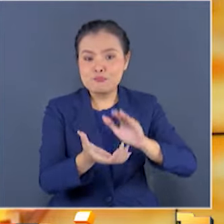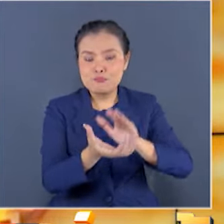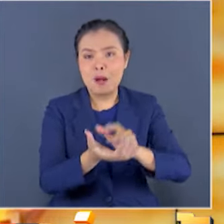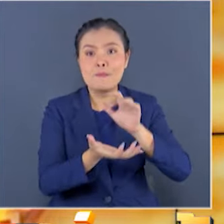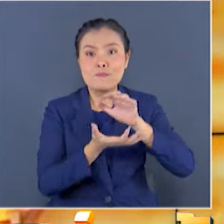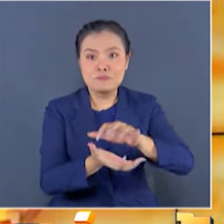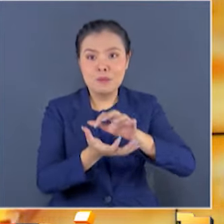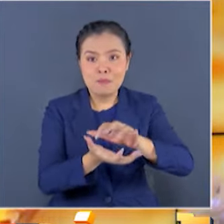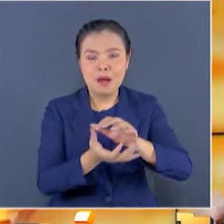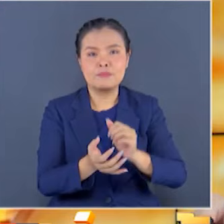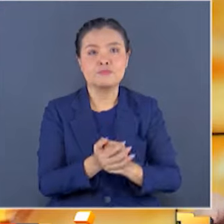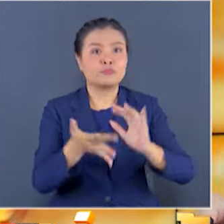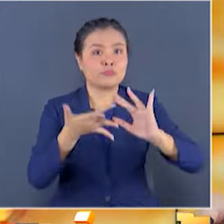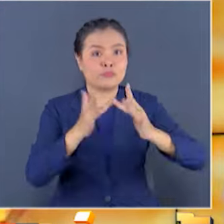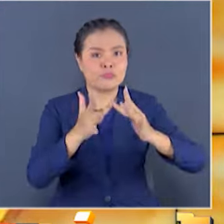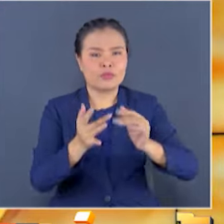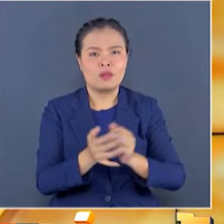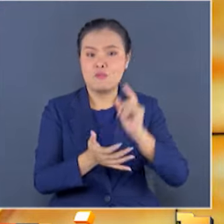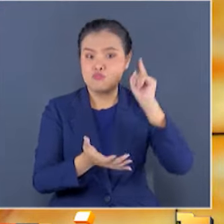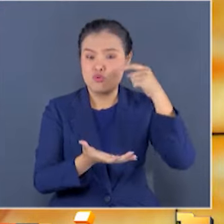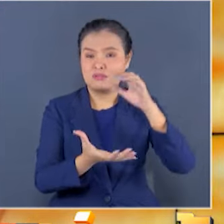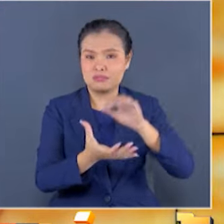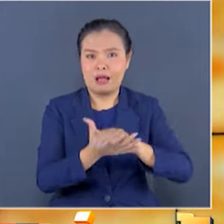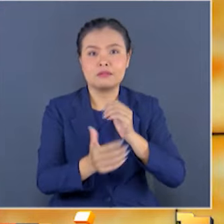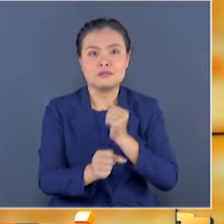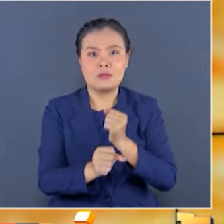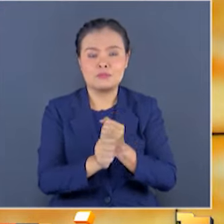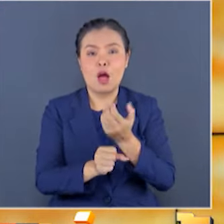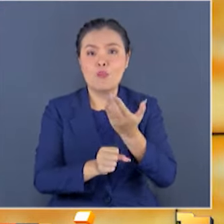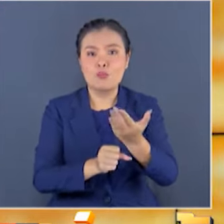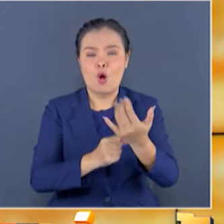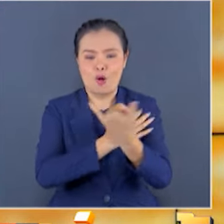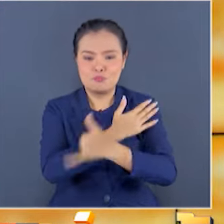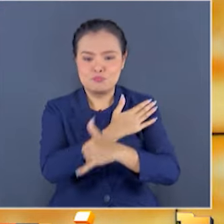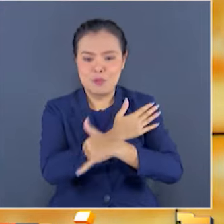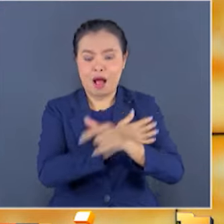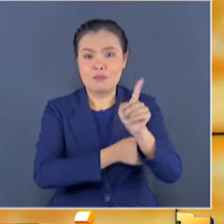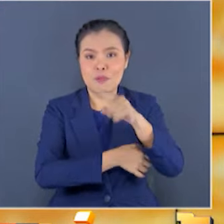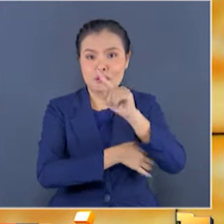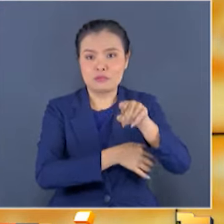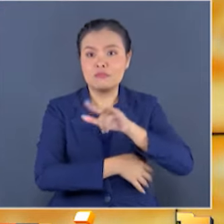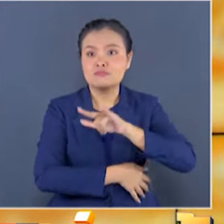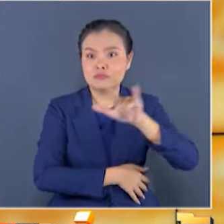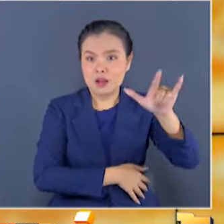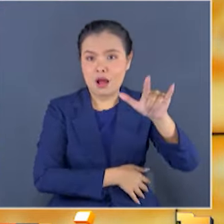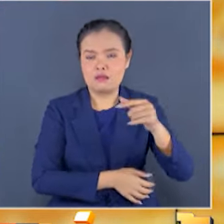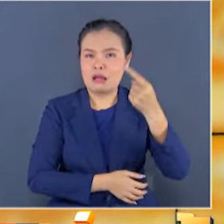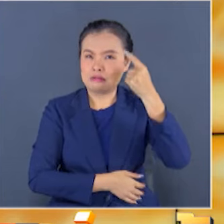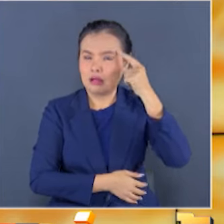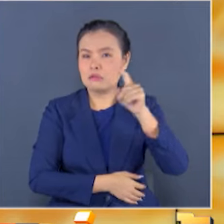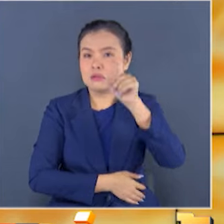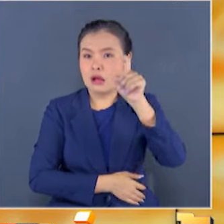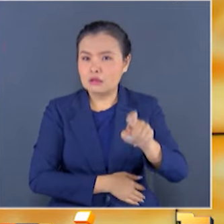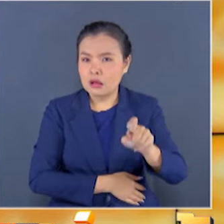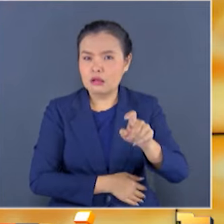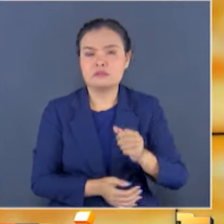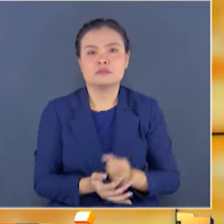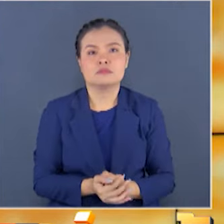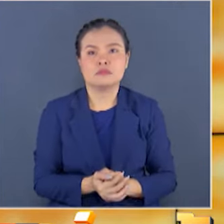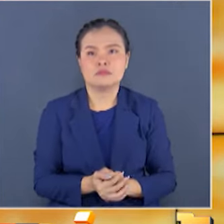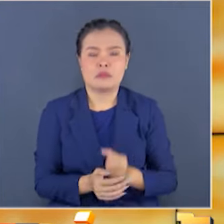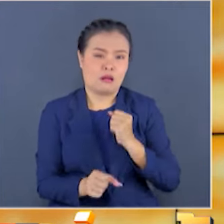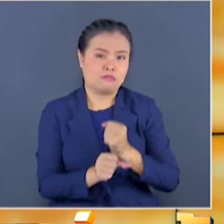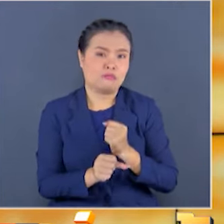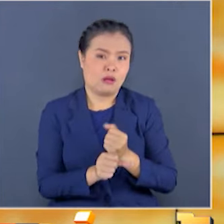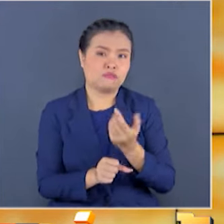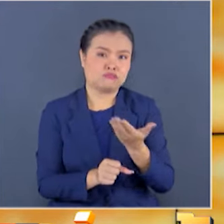อกว่าภรรยาของบิ๊กตำรวจนายเนี้ยกำลังทำเรื่องขอสัญชาติที่อังกฤษทางทนายตั้มก็เลยตั้งข้อสังเกตว่าเอ๊ะไอการกระท